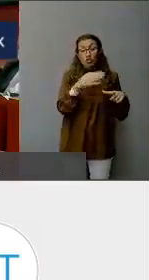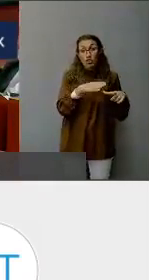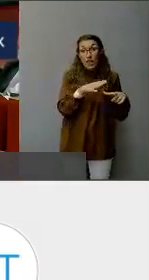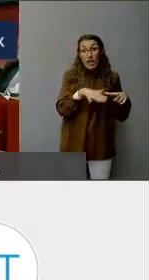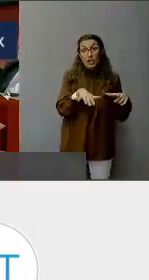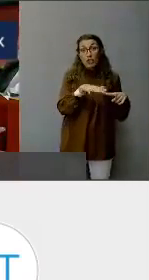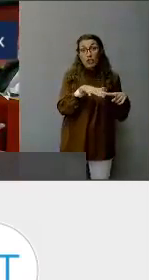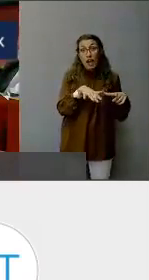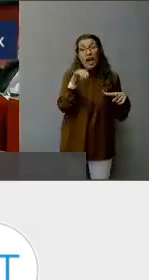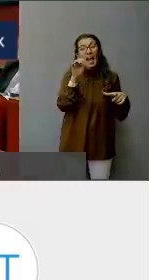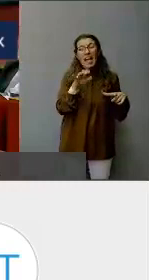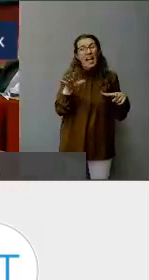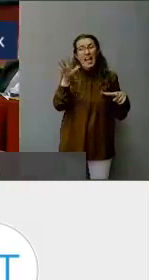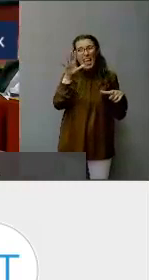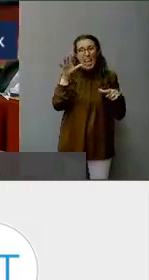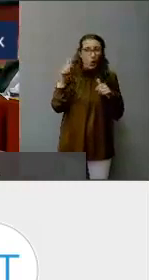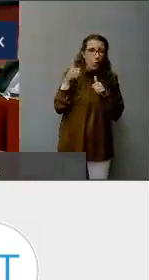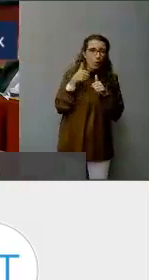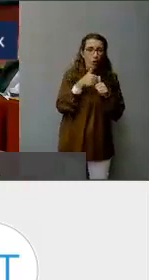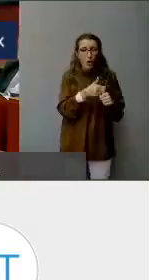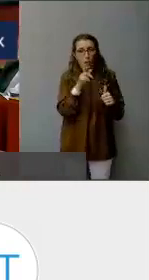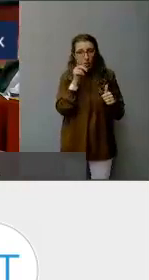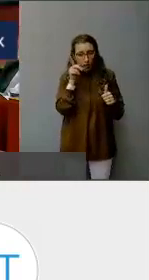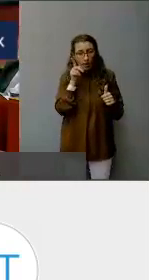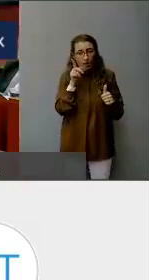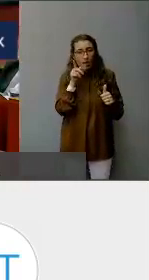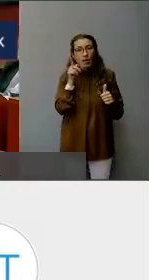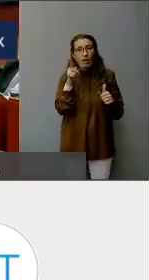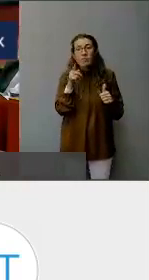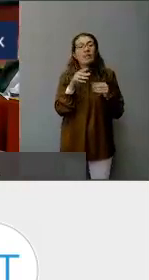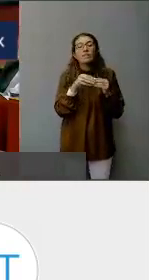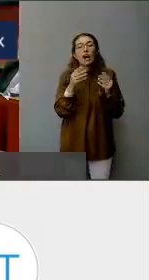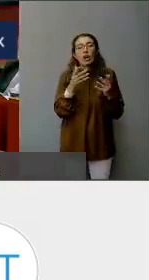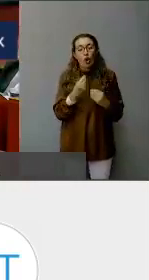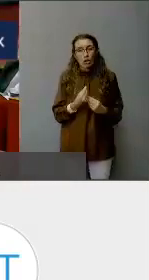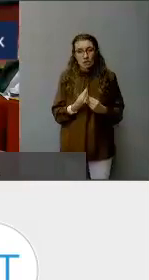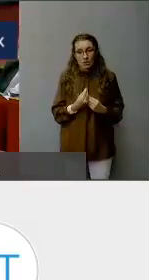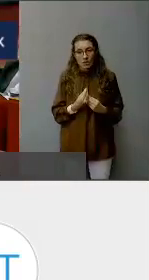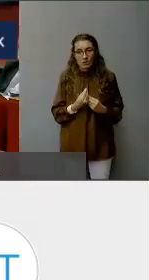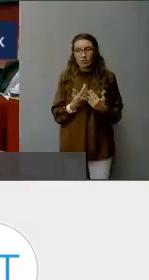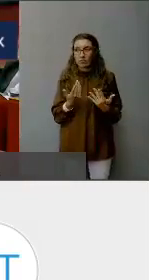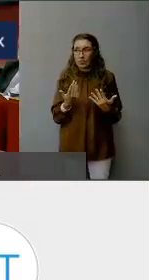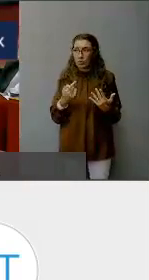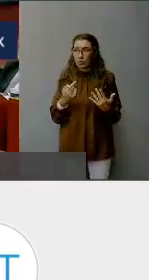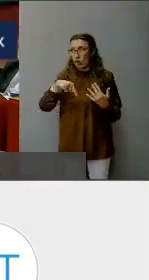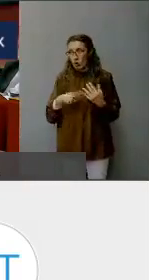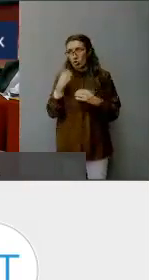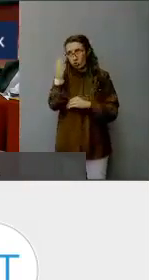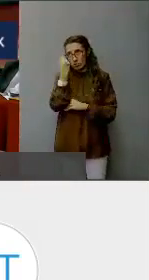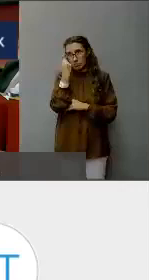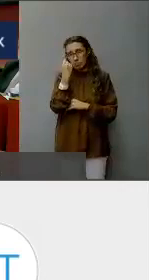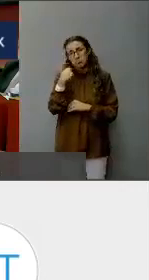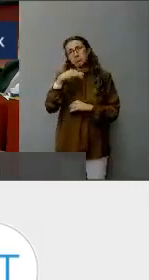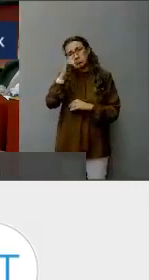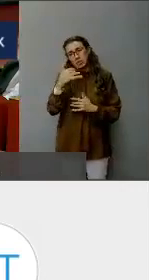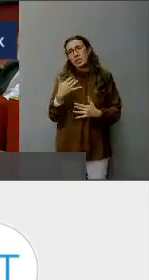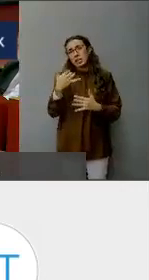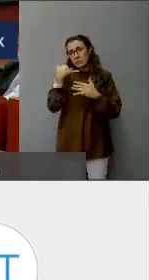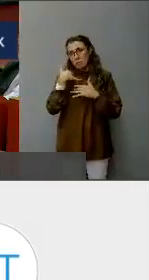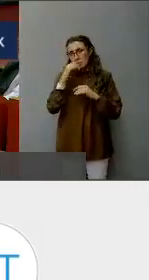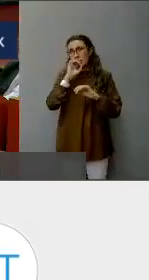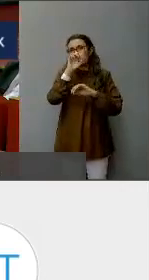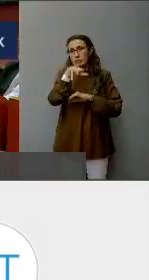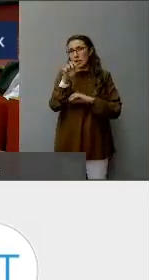2030 perché cioè è possibile allora io oggi voglio prendermi un po come di la responsabilità di dire cosa succede in